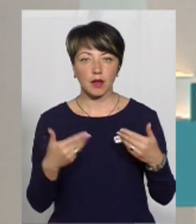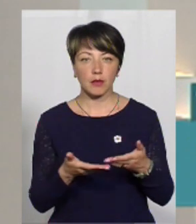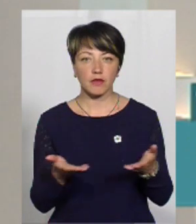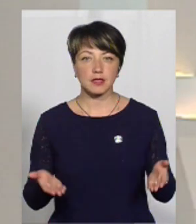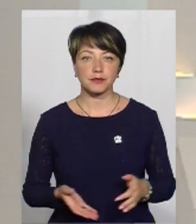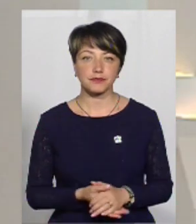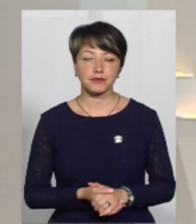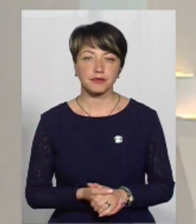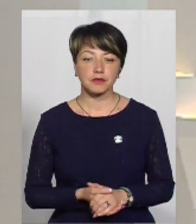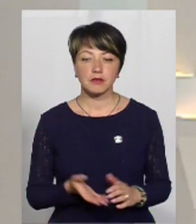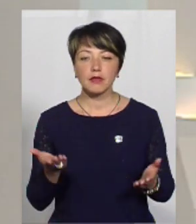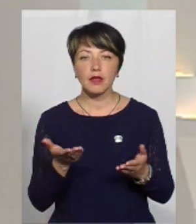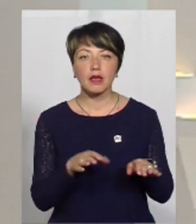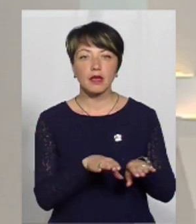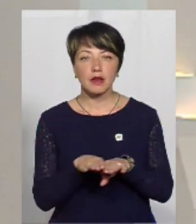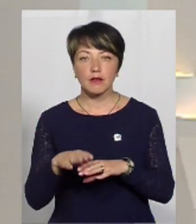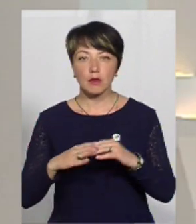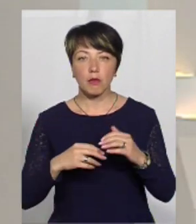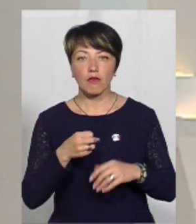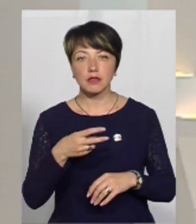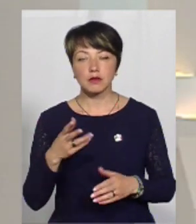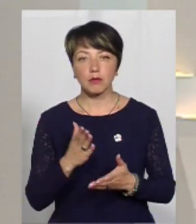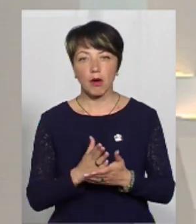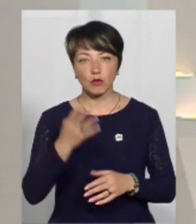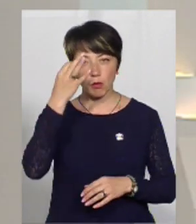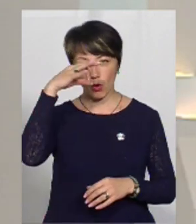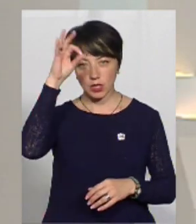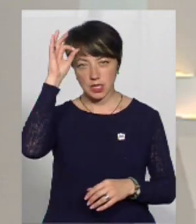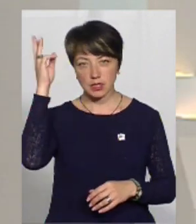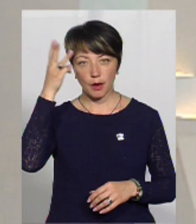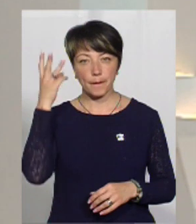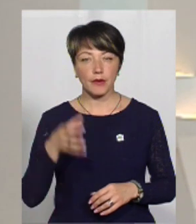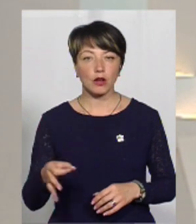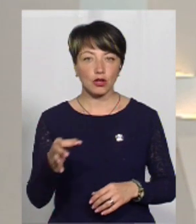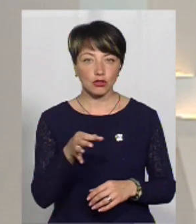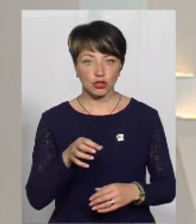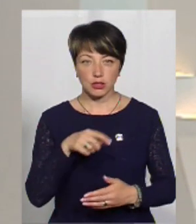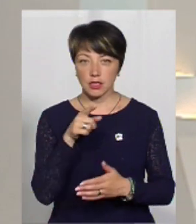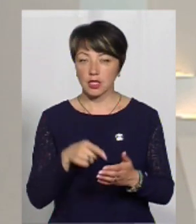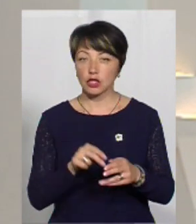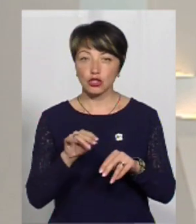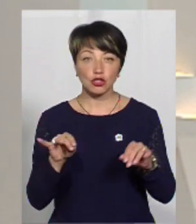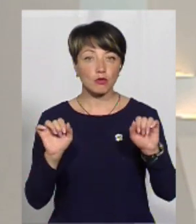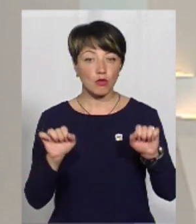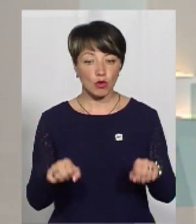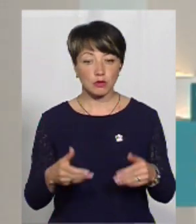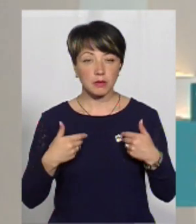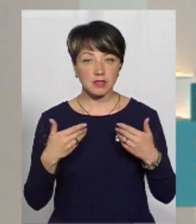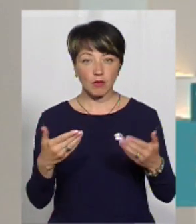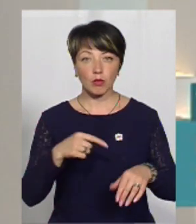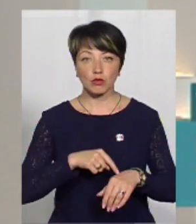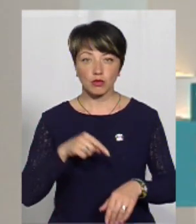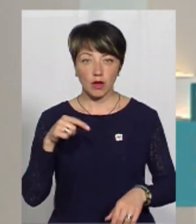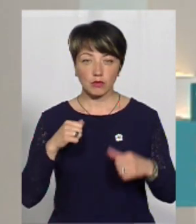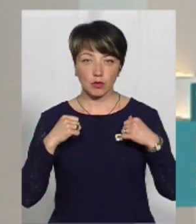вас! Який рівень професійності мають поліцейські Хмельниччини? Чи можемо ми з вами почуватися